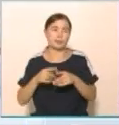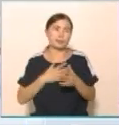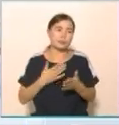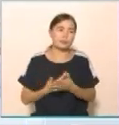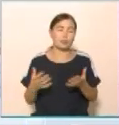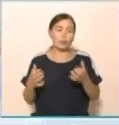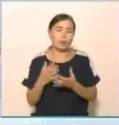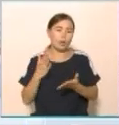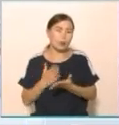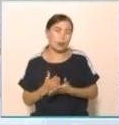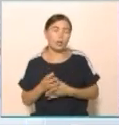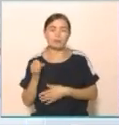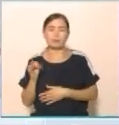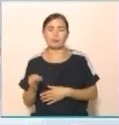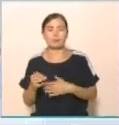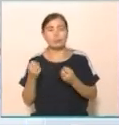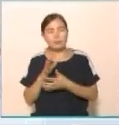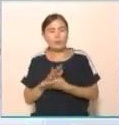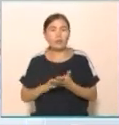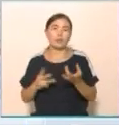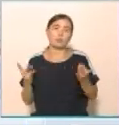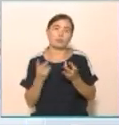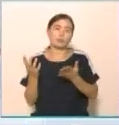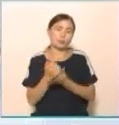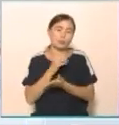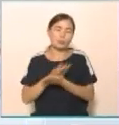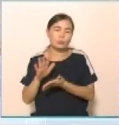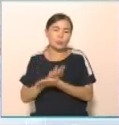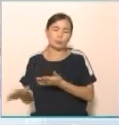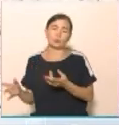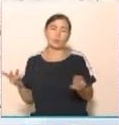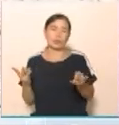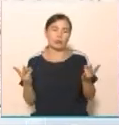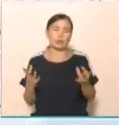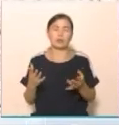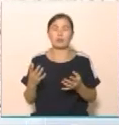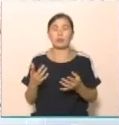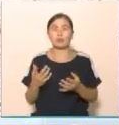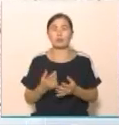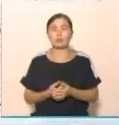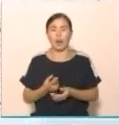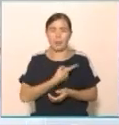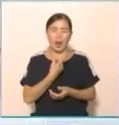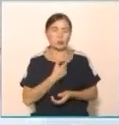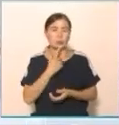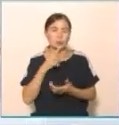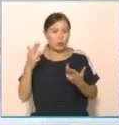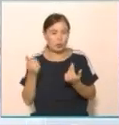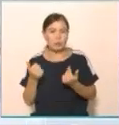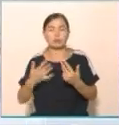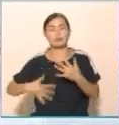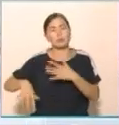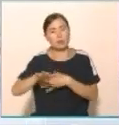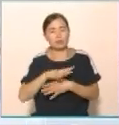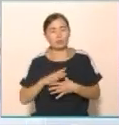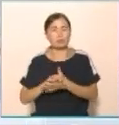бар, ауыл жастары бар. Осыны ары қарай жалғастырып, біз жалғыздың үні шықпас, жаяудың шаңы шықпас